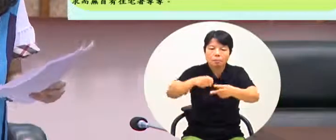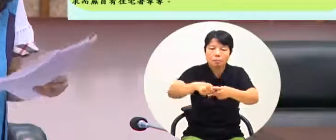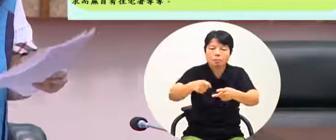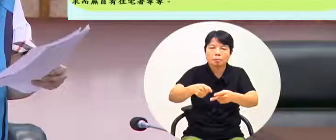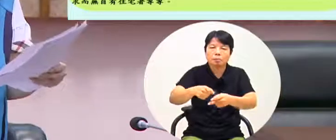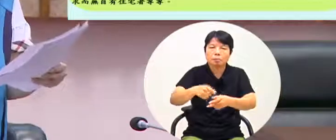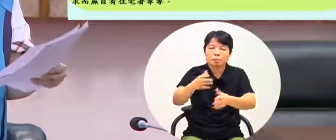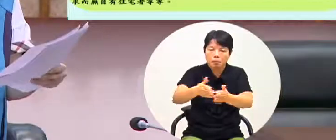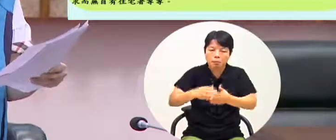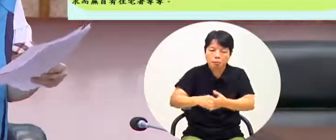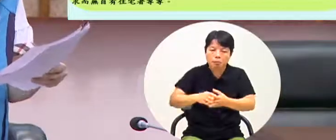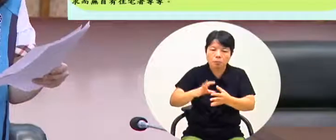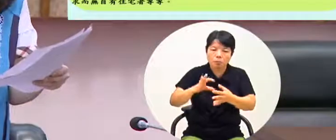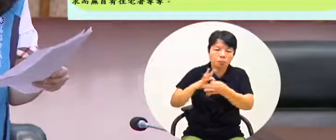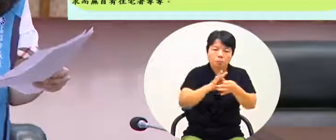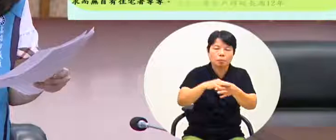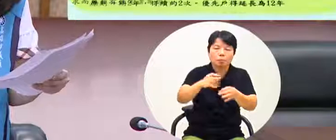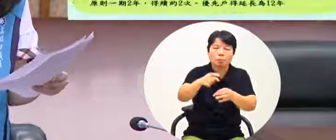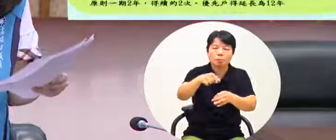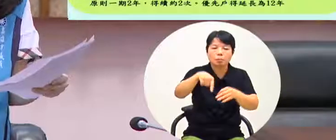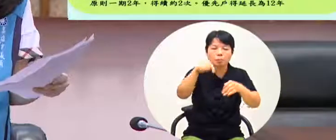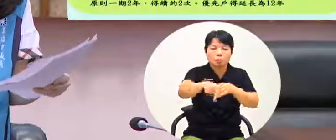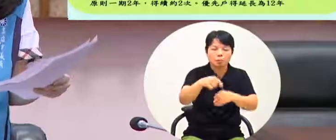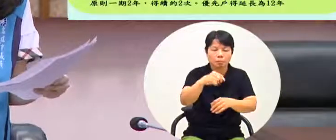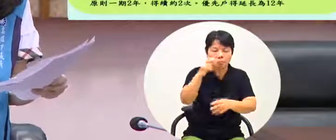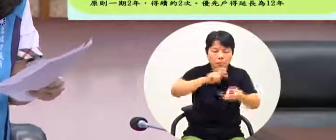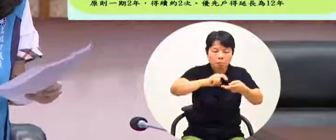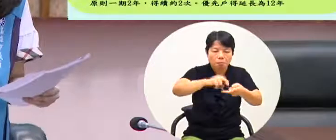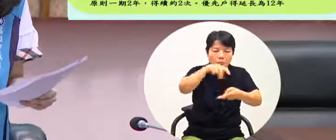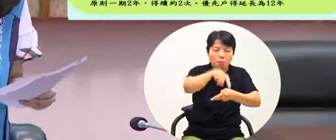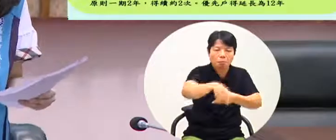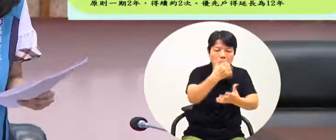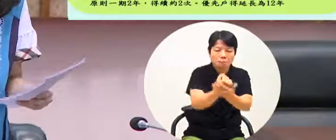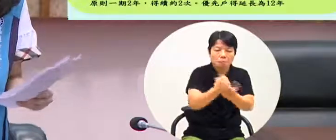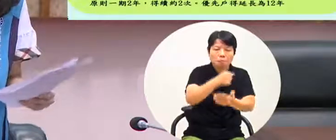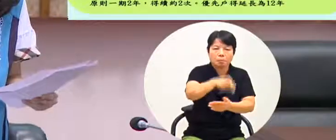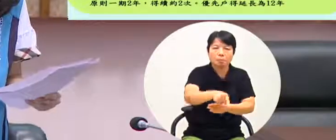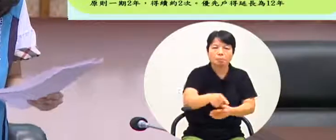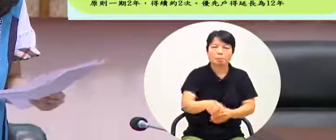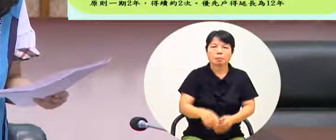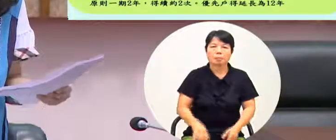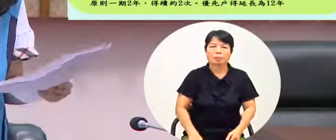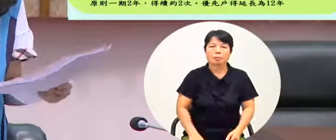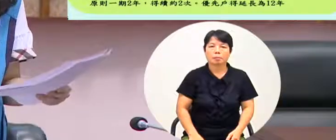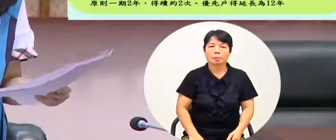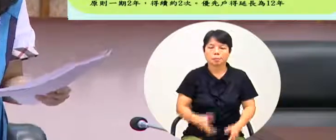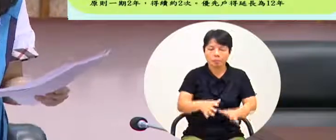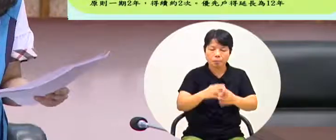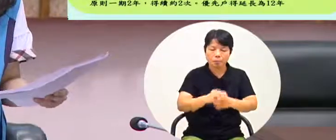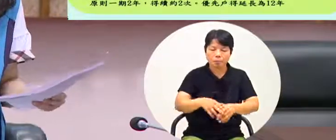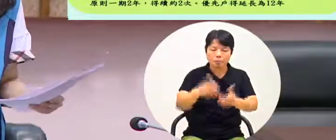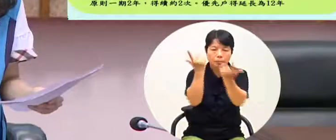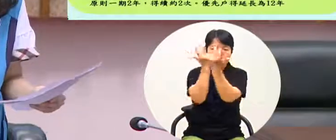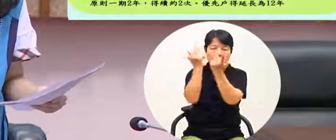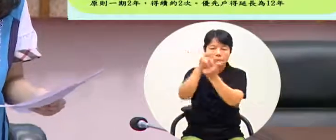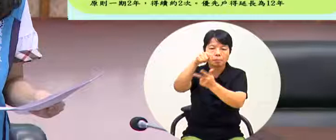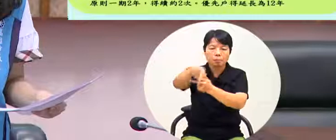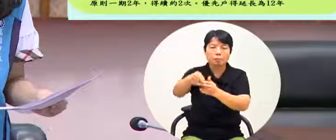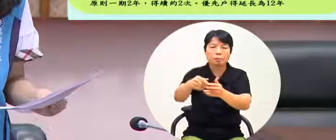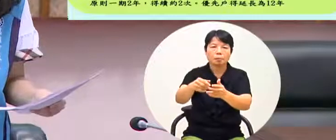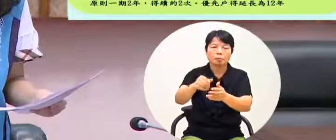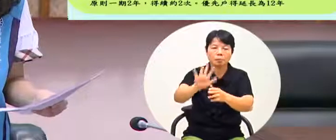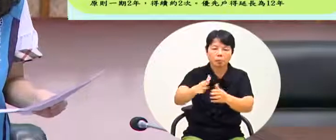哦。所以说这个部分，大家再来看看那个新北市也是有这样的福利哦，就是